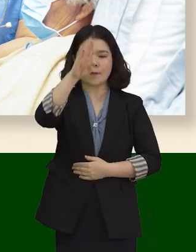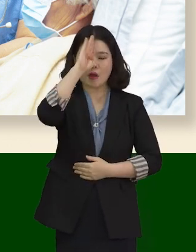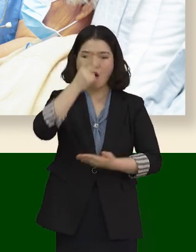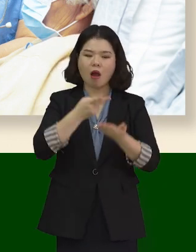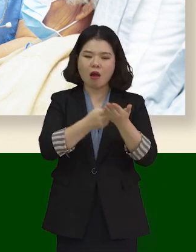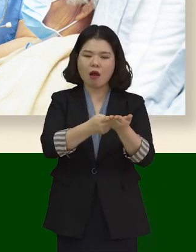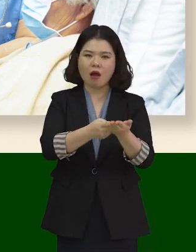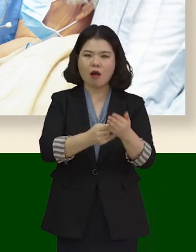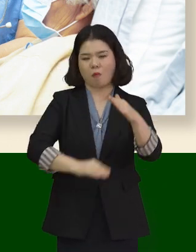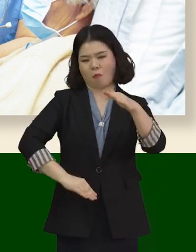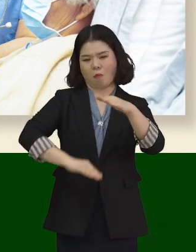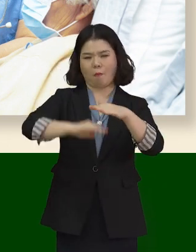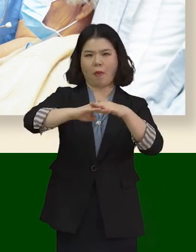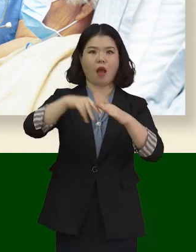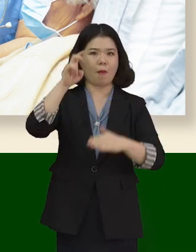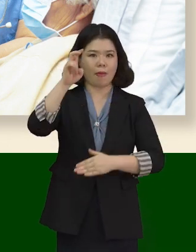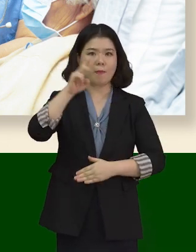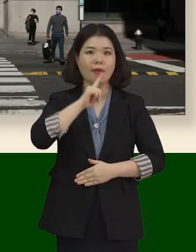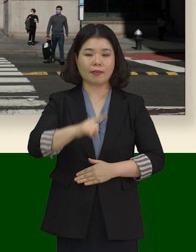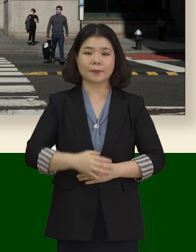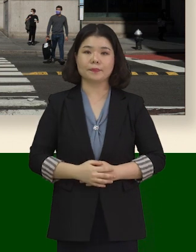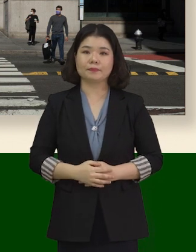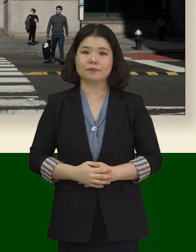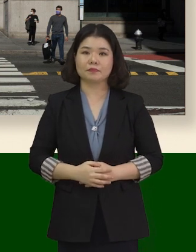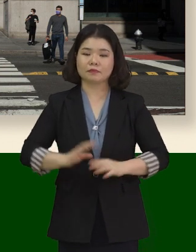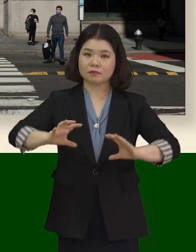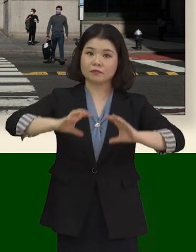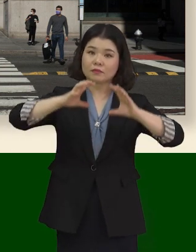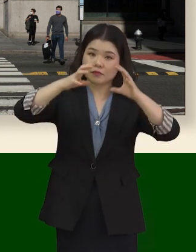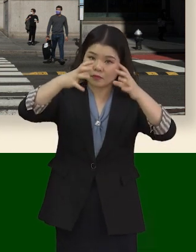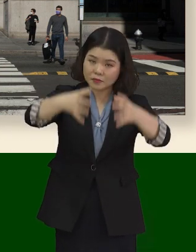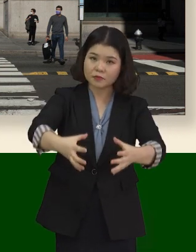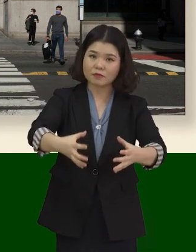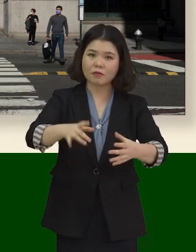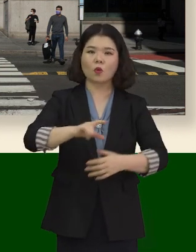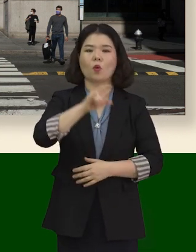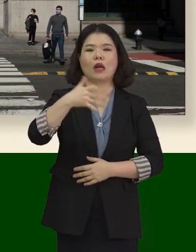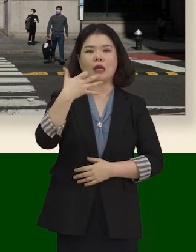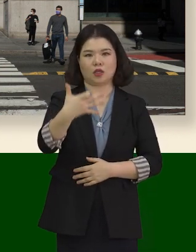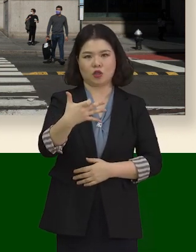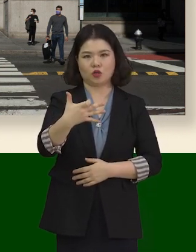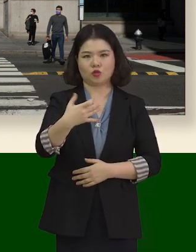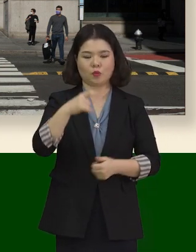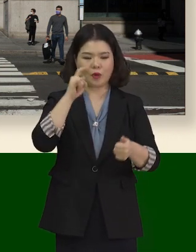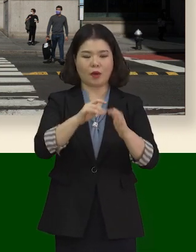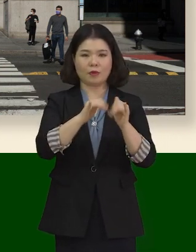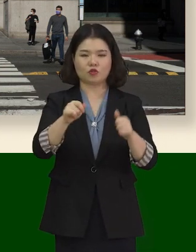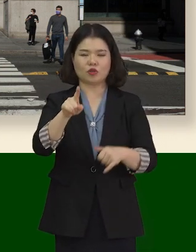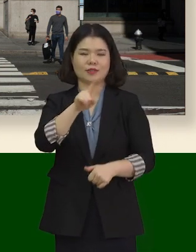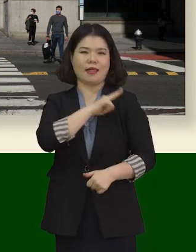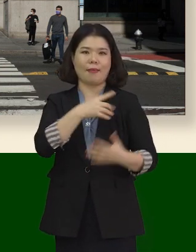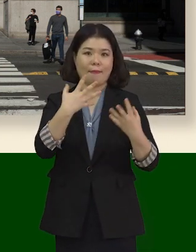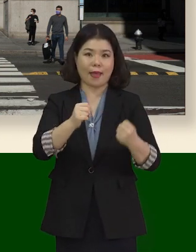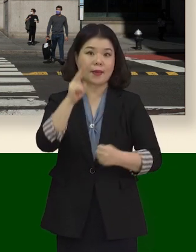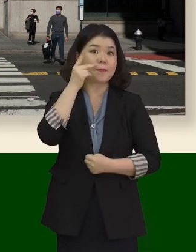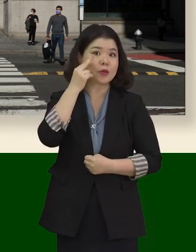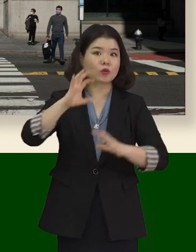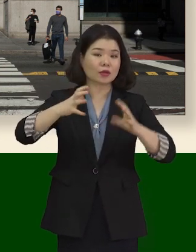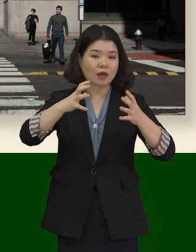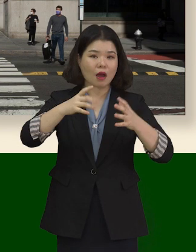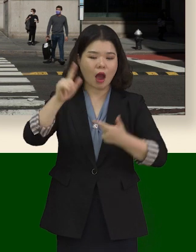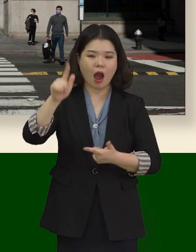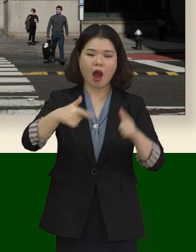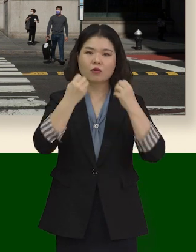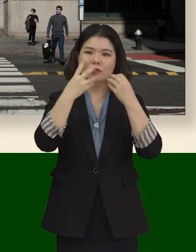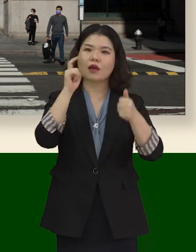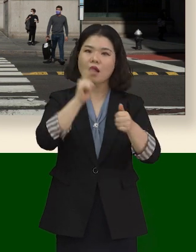한계에 다다를 것이라고 우려했습니다. 전 세계에서 코로나 누적 감염자가 가장 많은 미국의 경우 최근